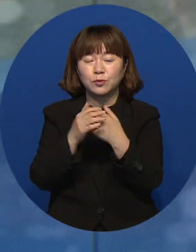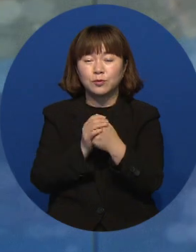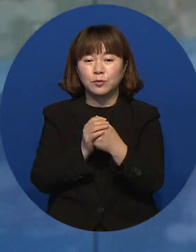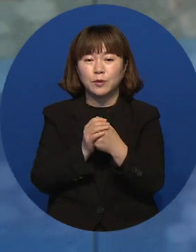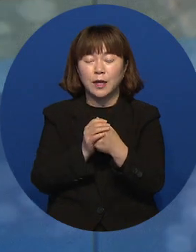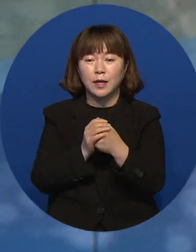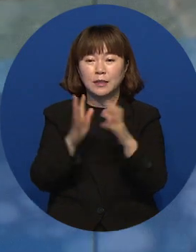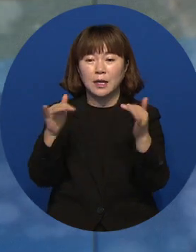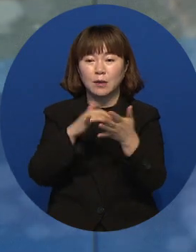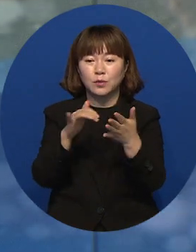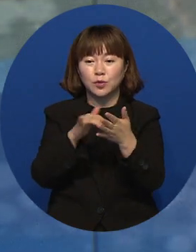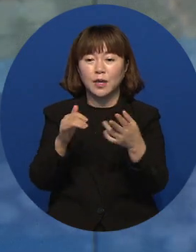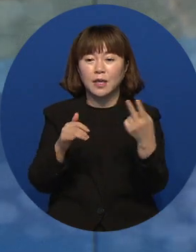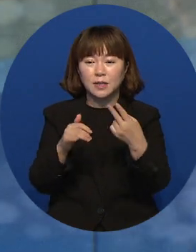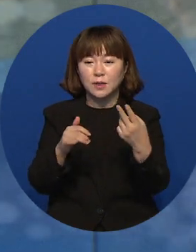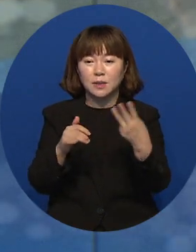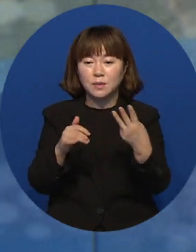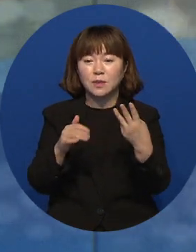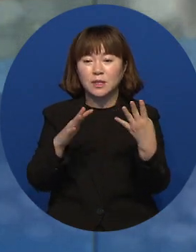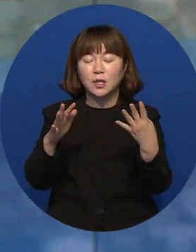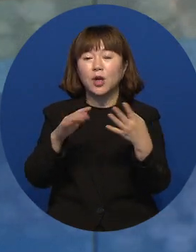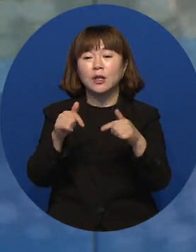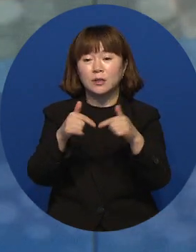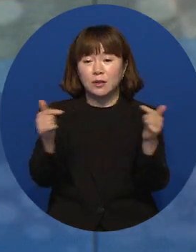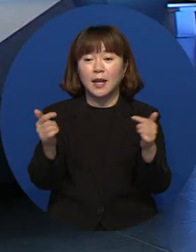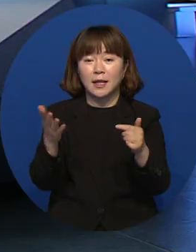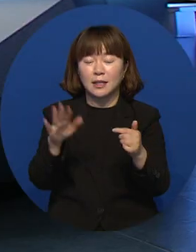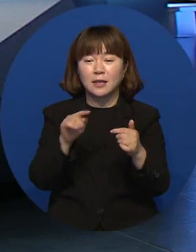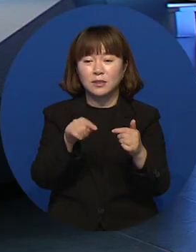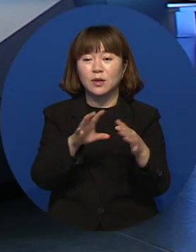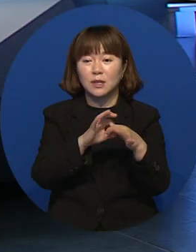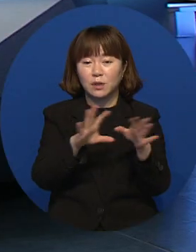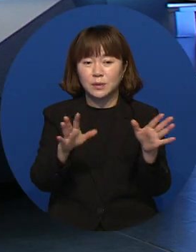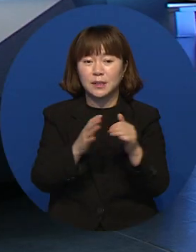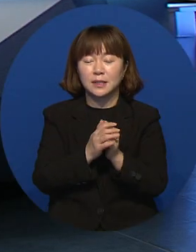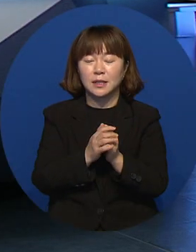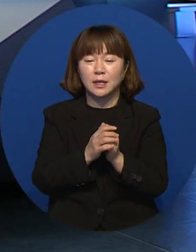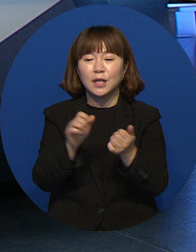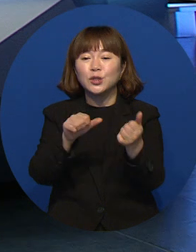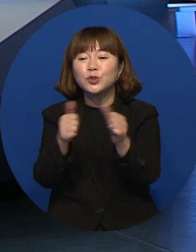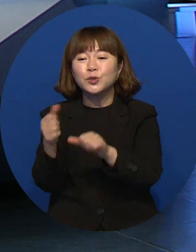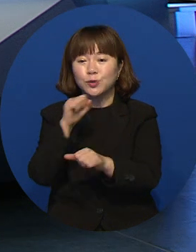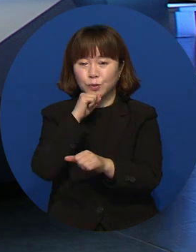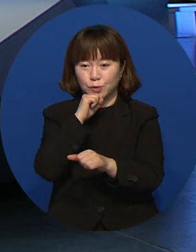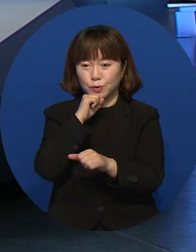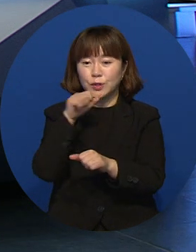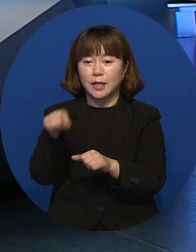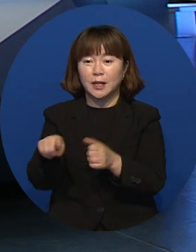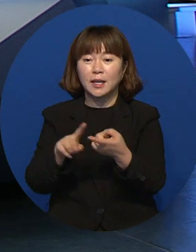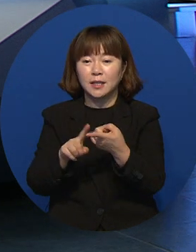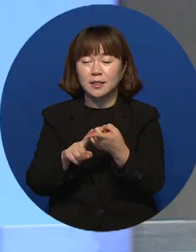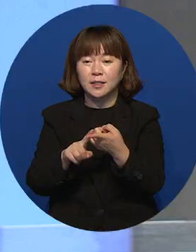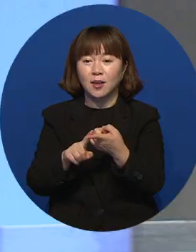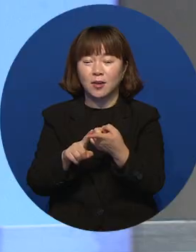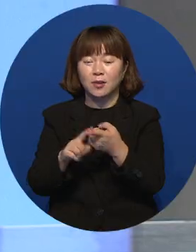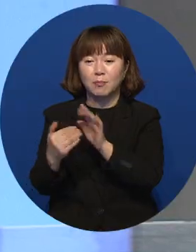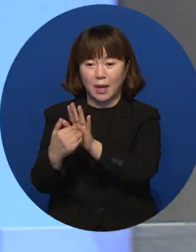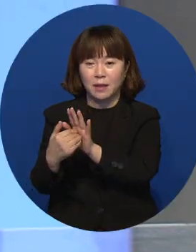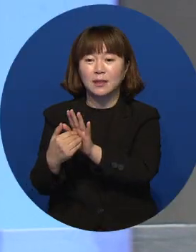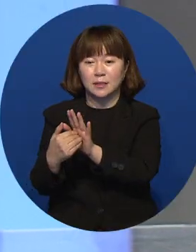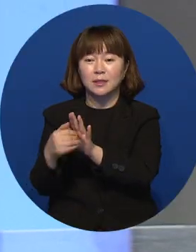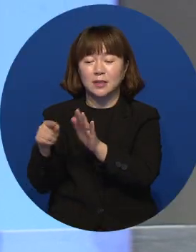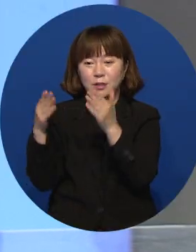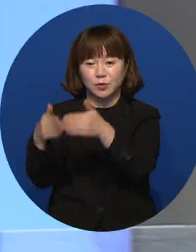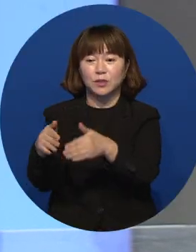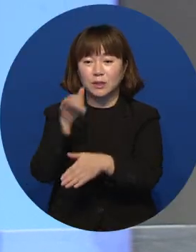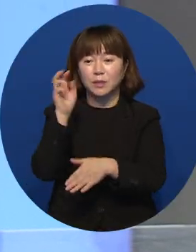하실텐데 그거 그건 아니란 말씀 제 제가 알기로는 그 침 역류를 기준으로 해서 잊어 대응을 하는 걸 이득을 어떻게 알겠습니까 백신접종